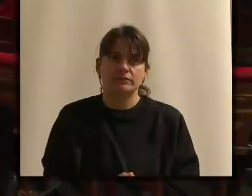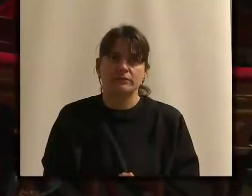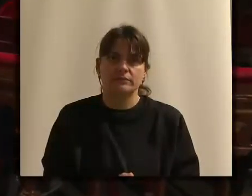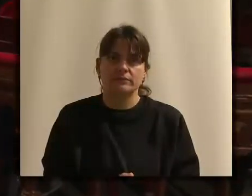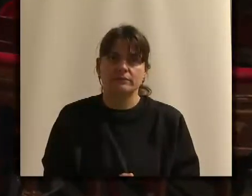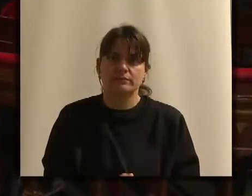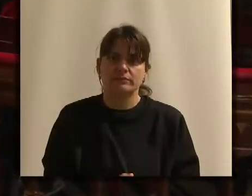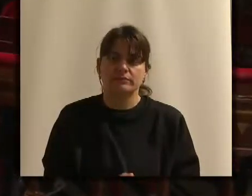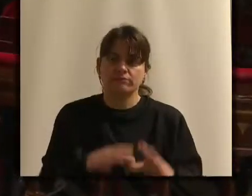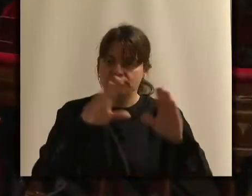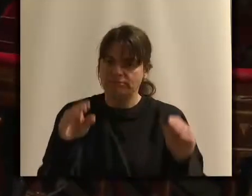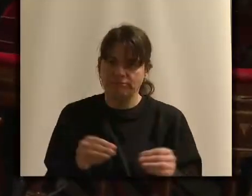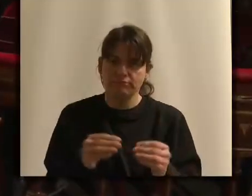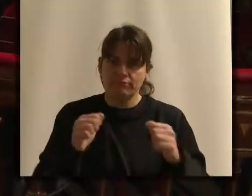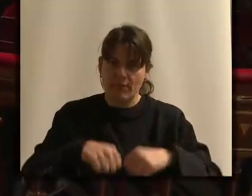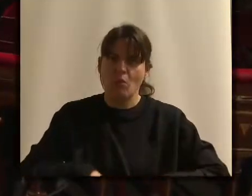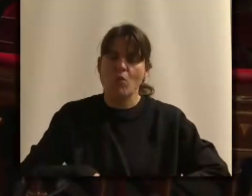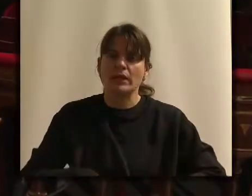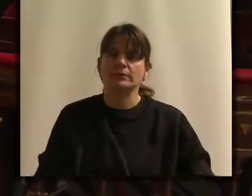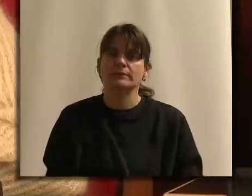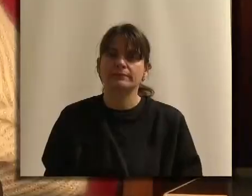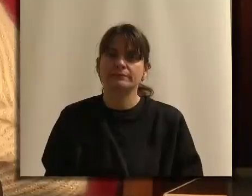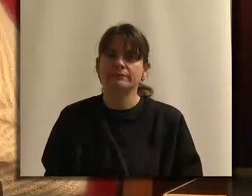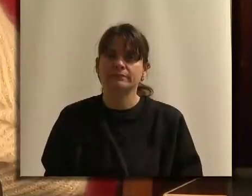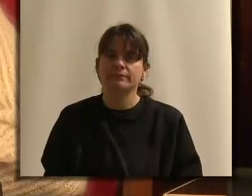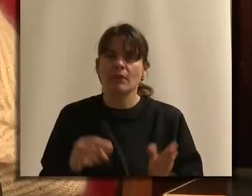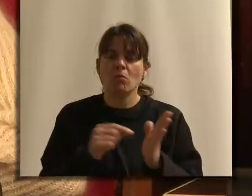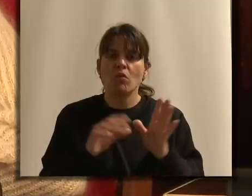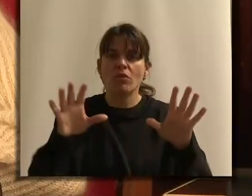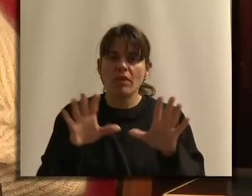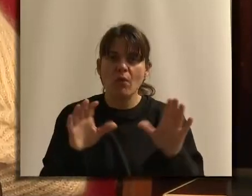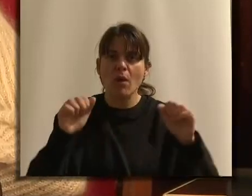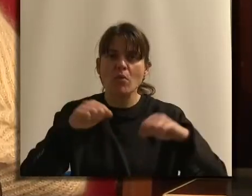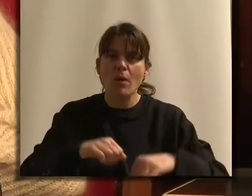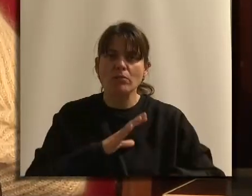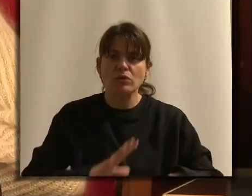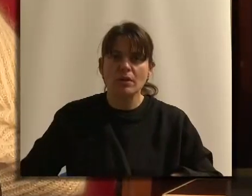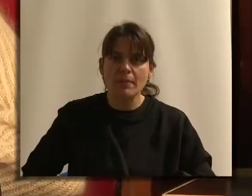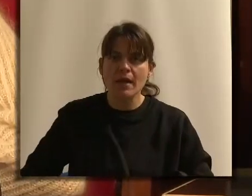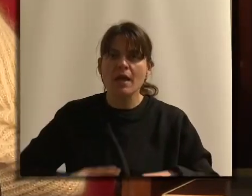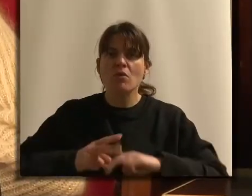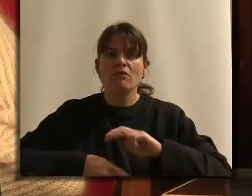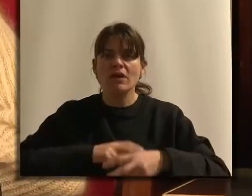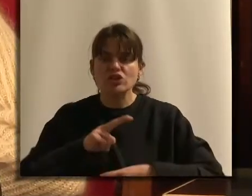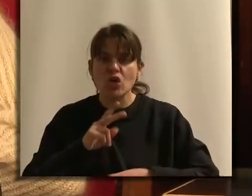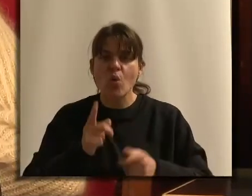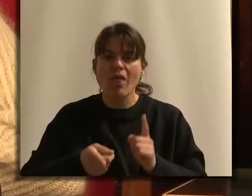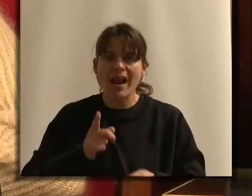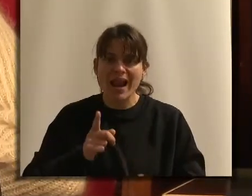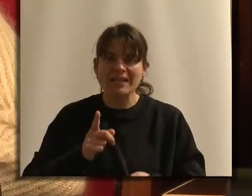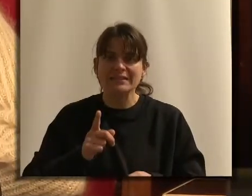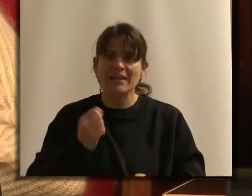Doncs queda aprovat. Punt 10. Aprovar provisionalment la modificació de l'ordenança fiscal